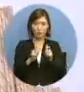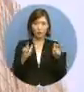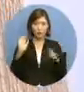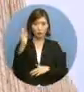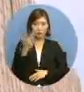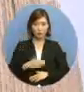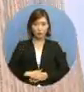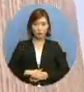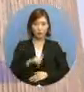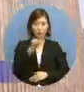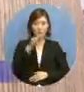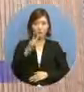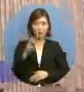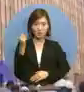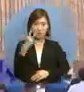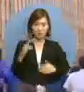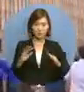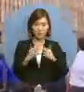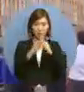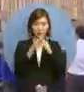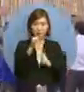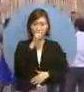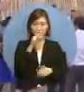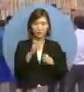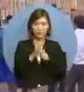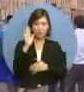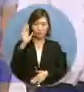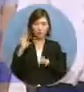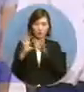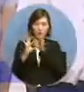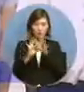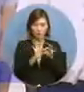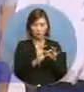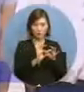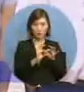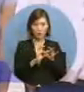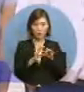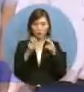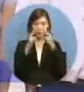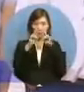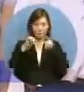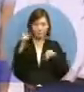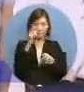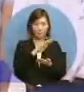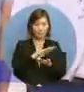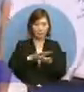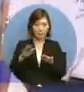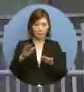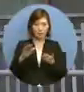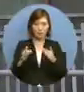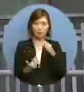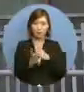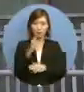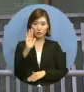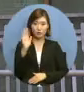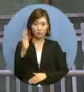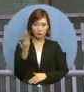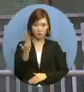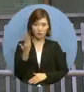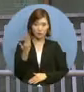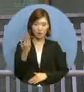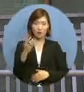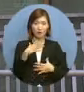52개의 단지 정도가 됩니다 그래서 앞으로 계속 지속적으로 이런 그 철거현장 이 발생할 텐데요 그래서 보다